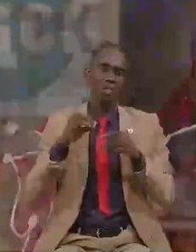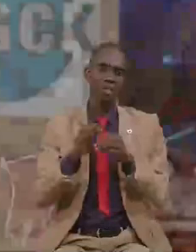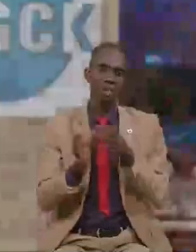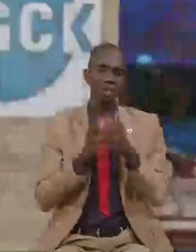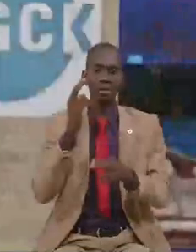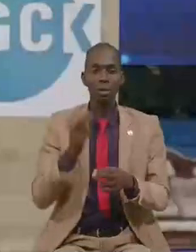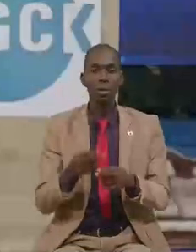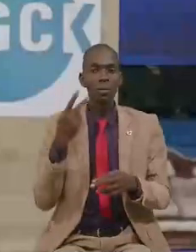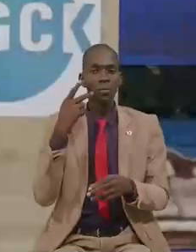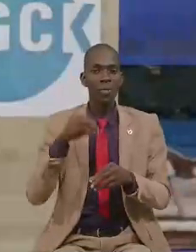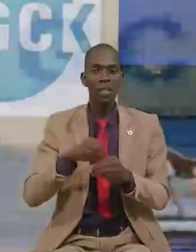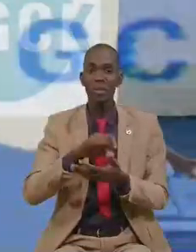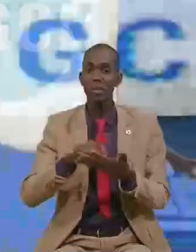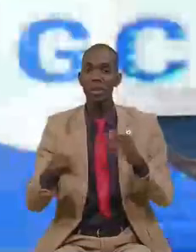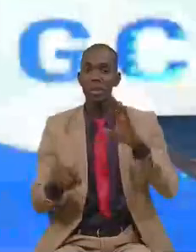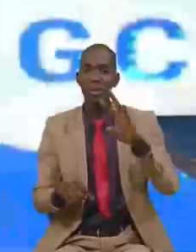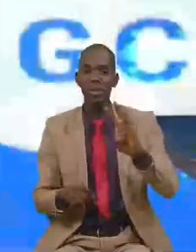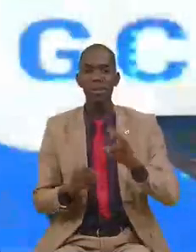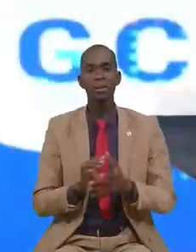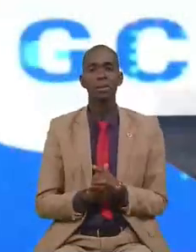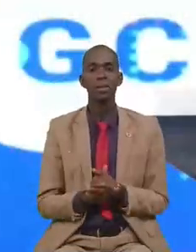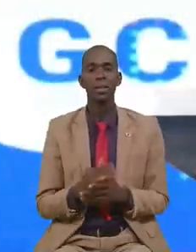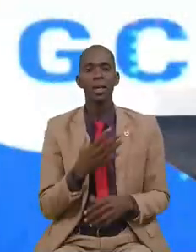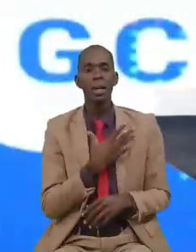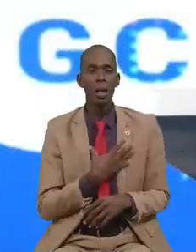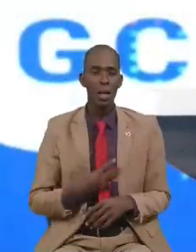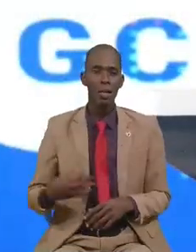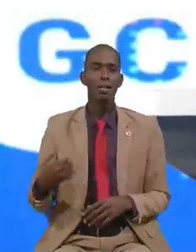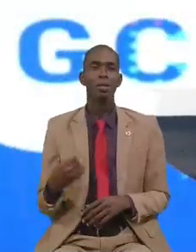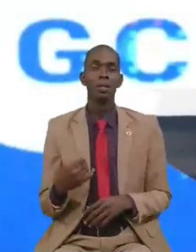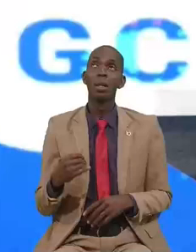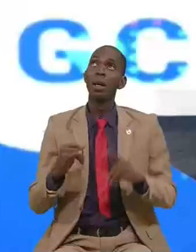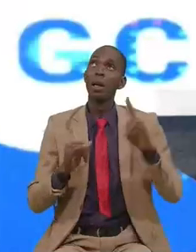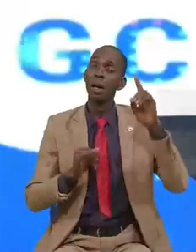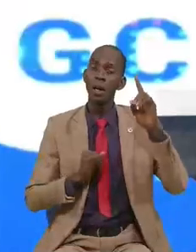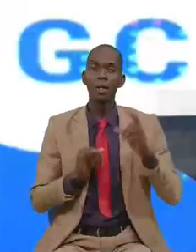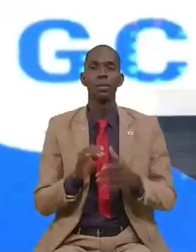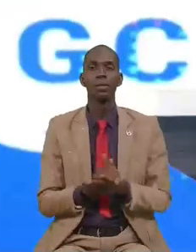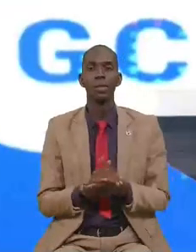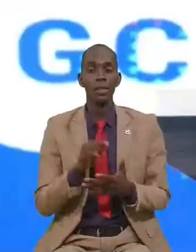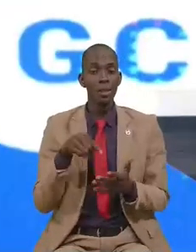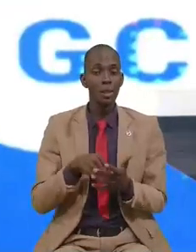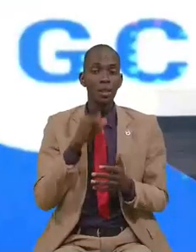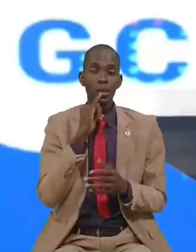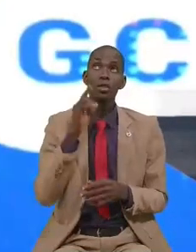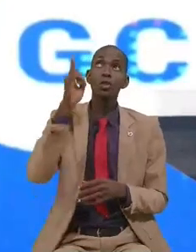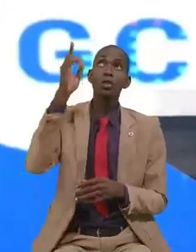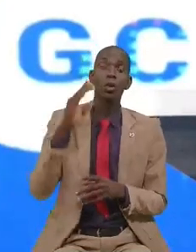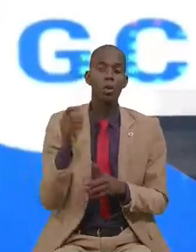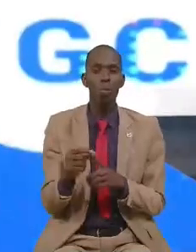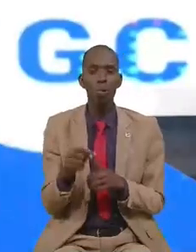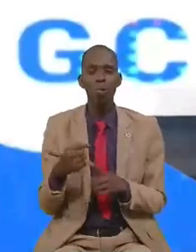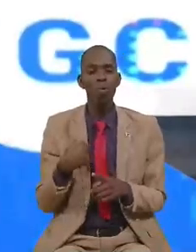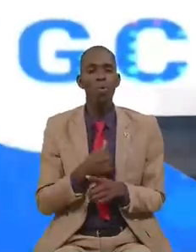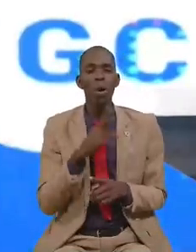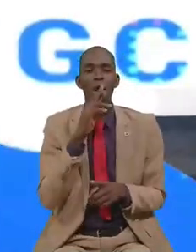Verset 6, il dit, « Je vous donnerai des nerfs. » Ça, c'est Dieu qui parle. C'est l'œuvre de Dieu. Nous ne sommes que ces